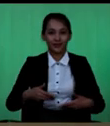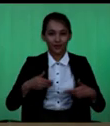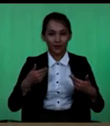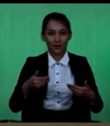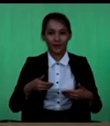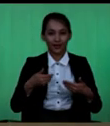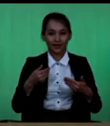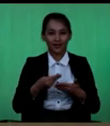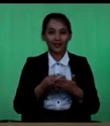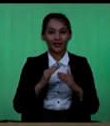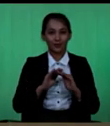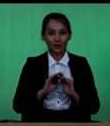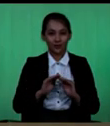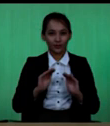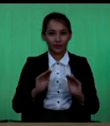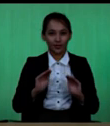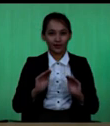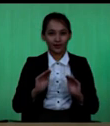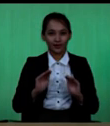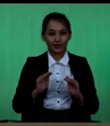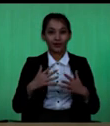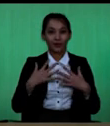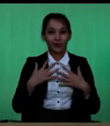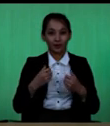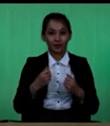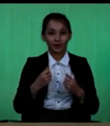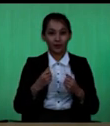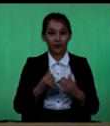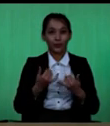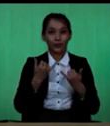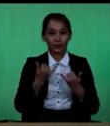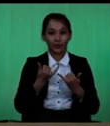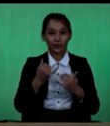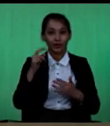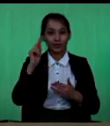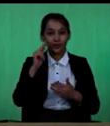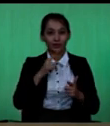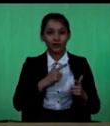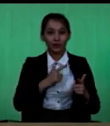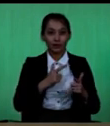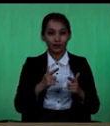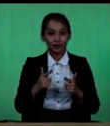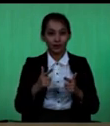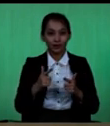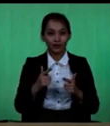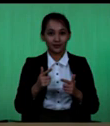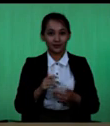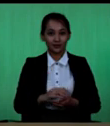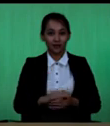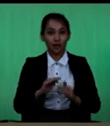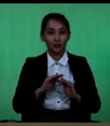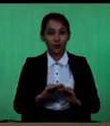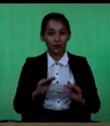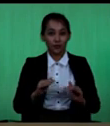Assalomu alaykum aziz bolajonlar. Bolajonlar sog'lommisiz? Bugun darsga tayyormisiz?